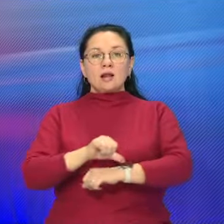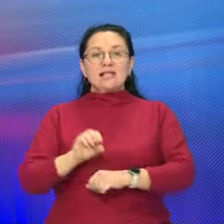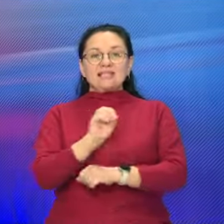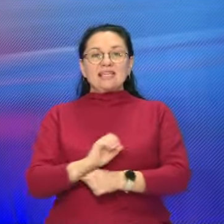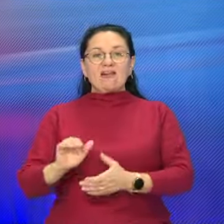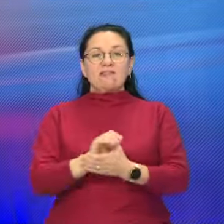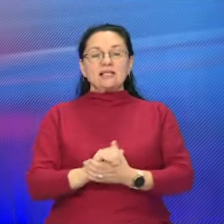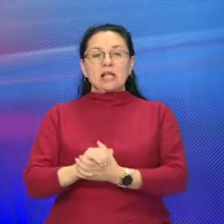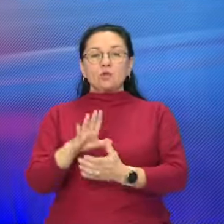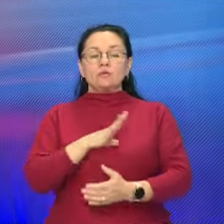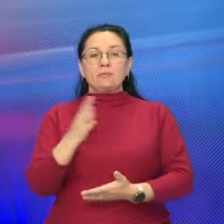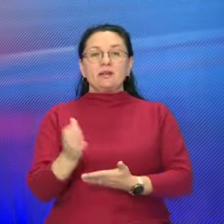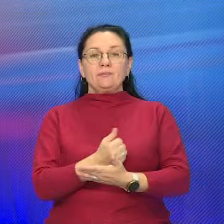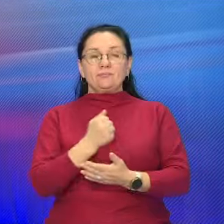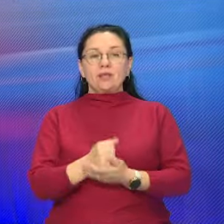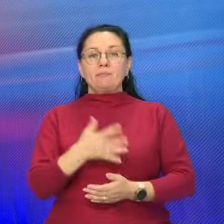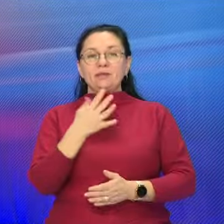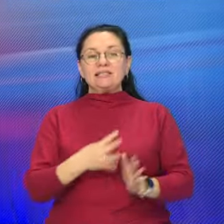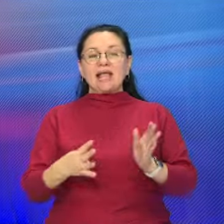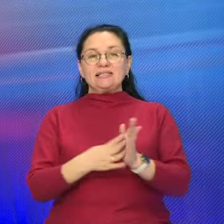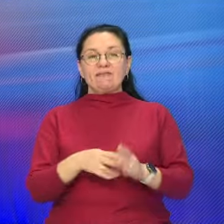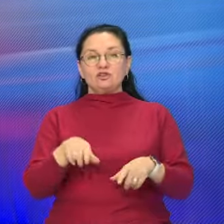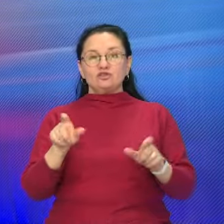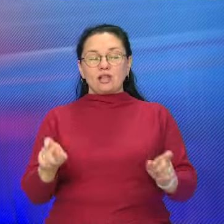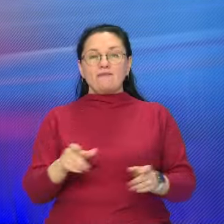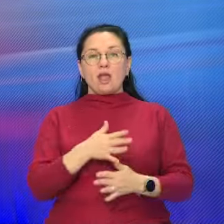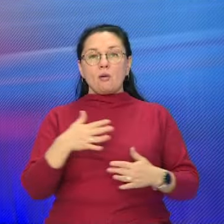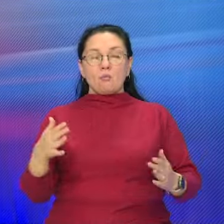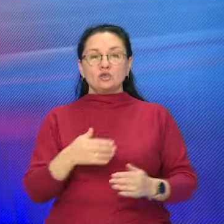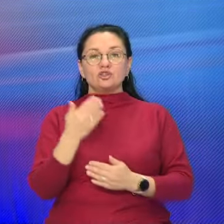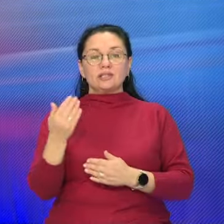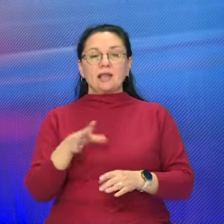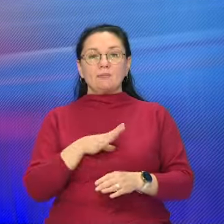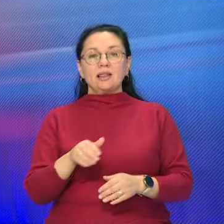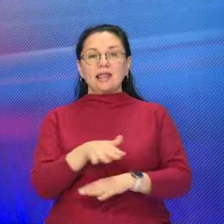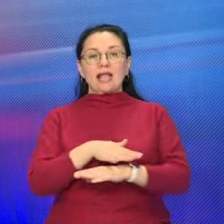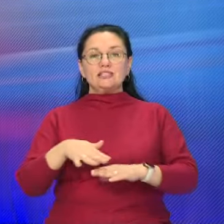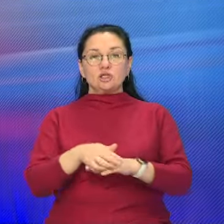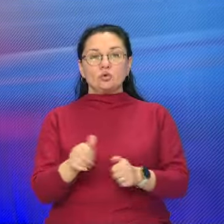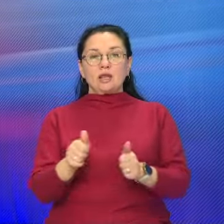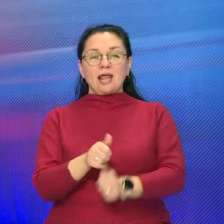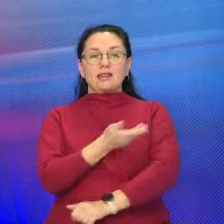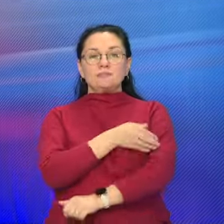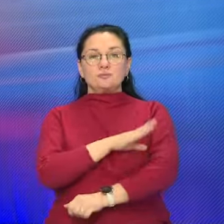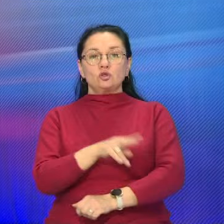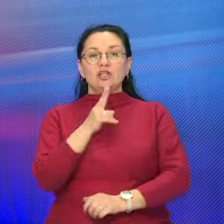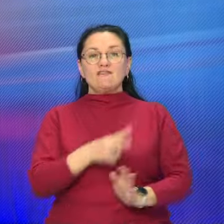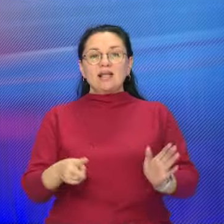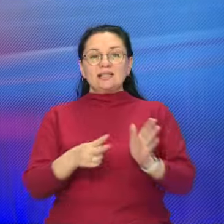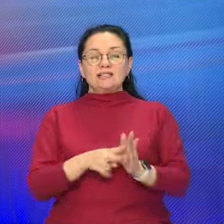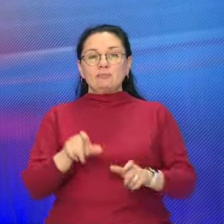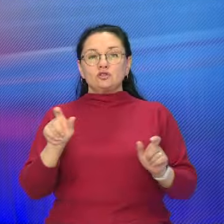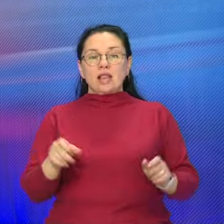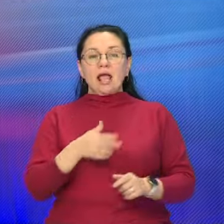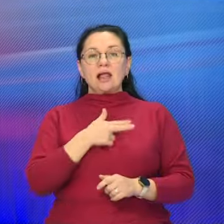Еўрасаюзам былі знойдзены загінулымі 59 чалавек, большасць з іх на ўчастку з Польшчай – 27 чалавек, з Латвіі –